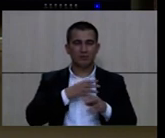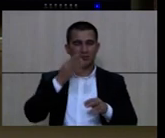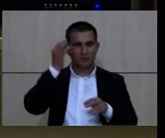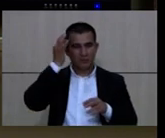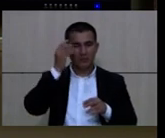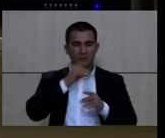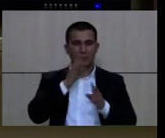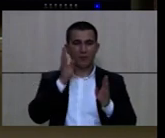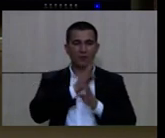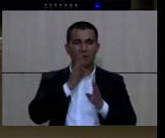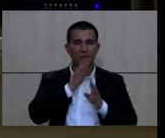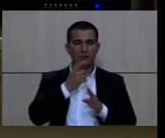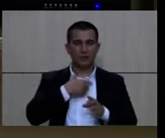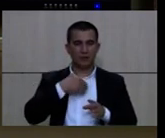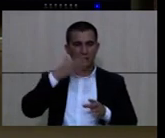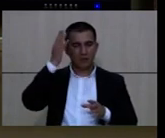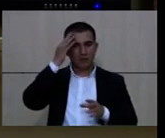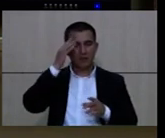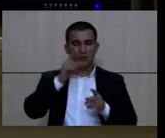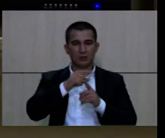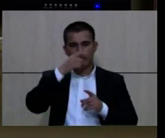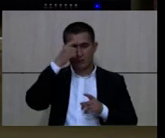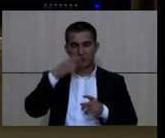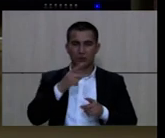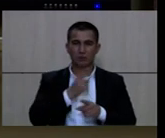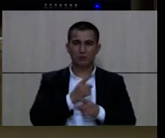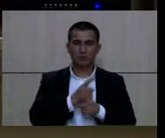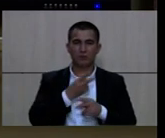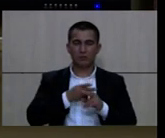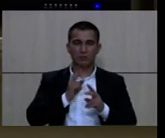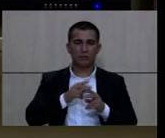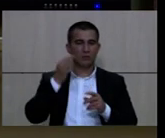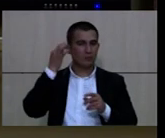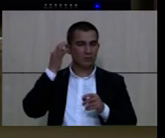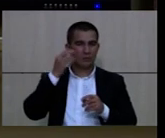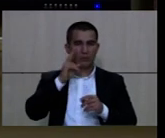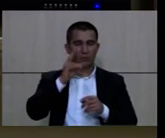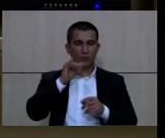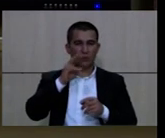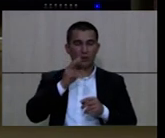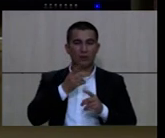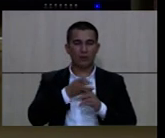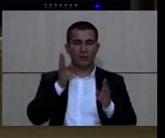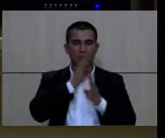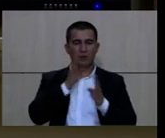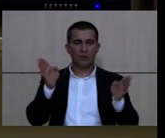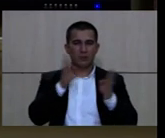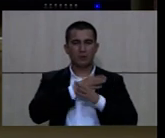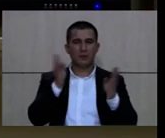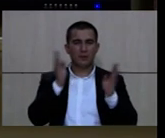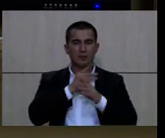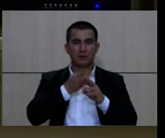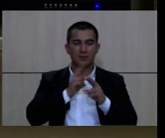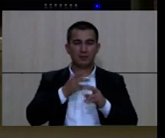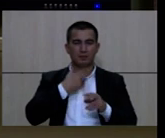uchun, shamol berib turish uchun ular tez-tez qimirlab turar ekan. Demak, ularning quloqlari kattaligi bu ularning